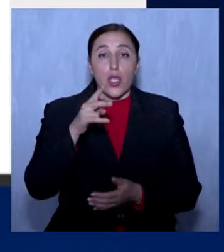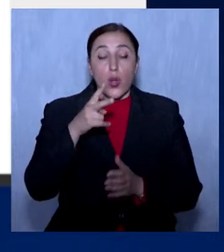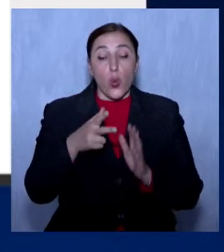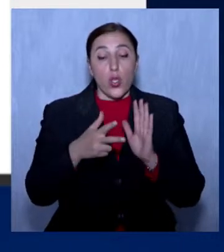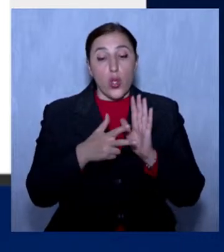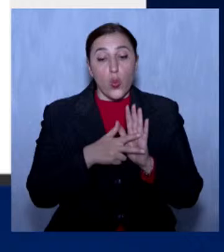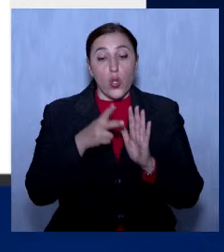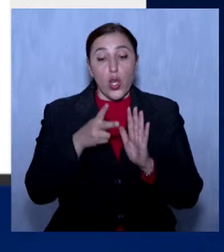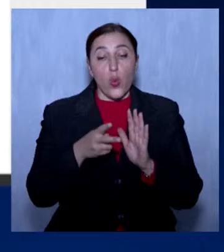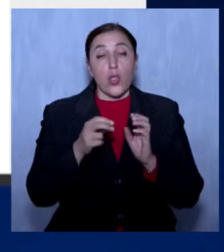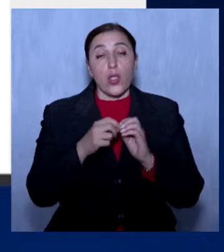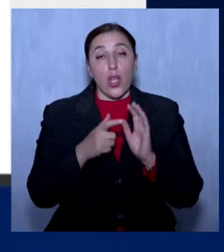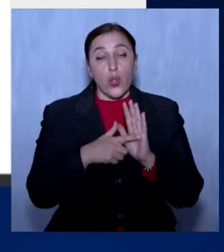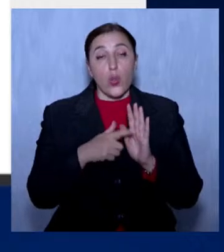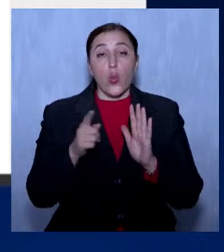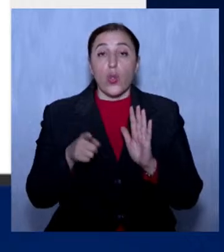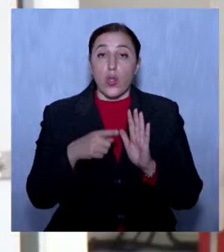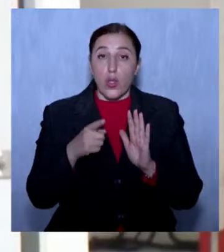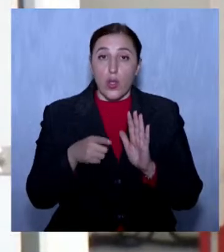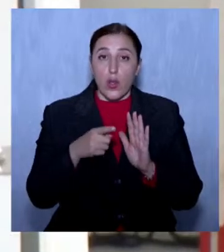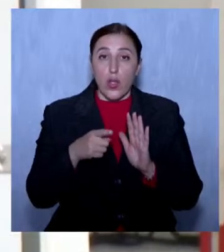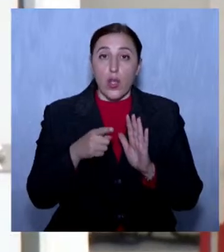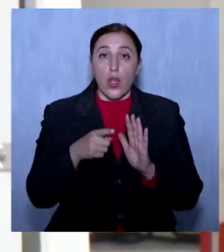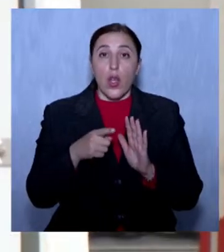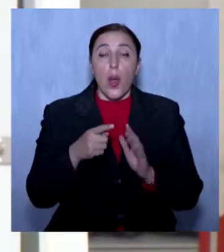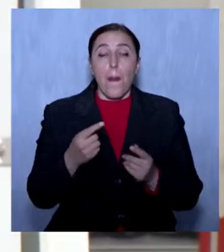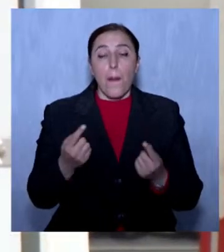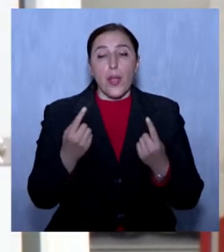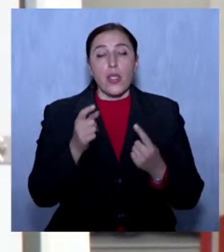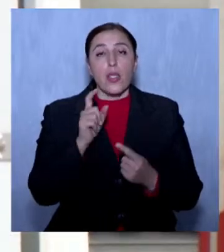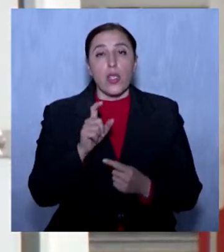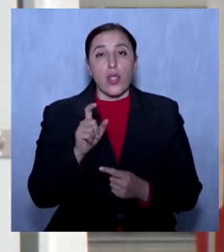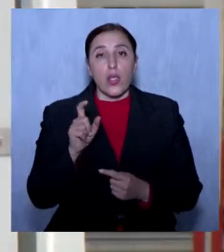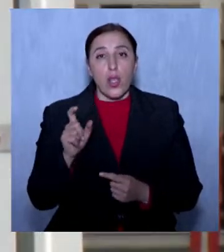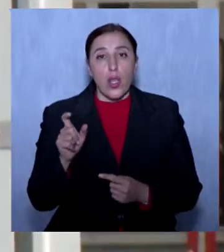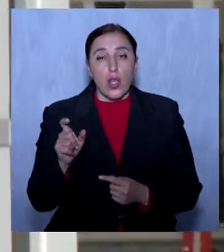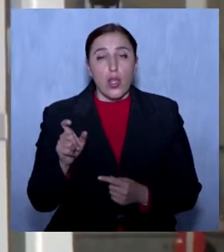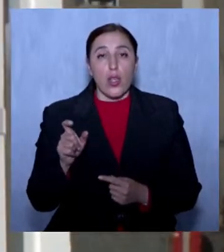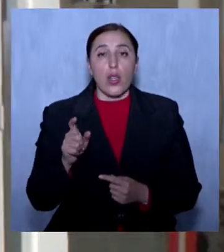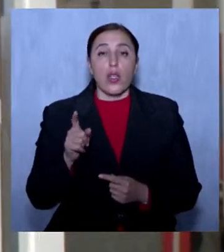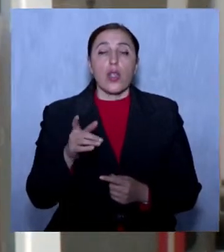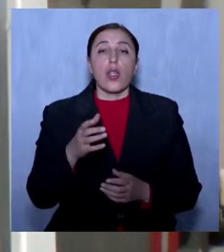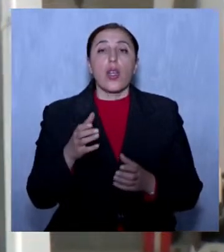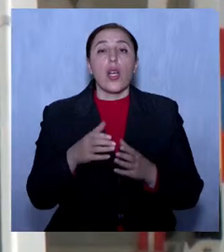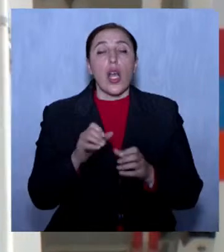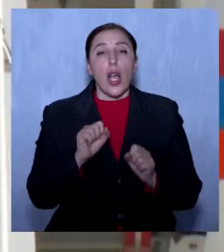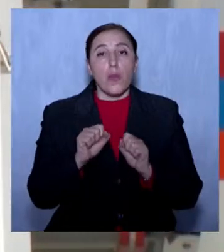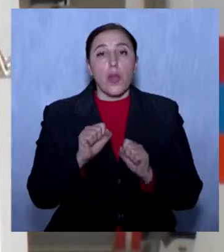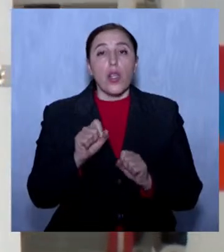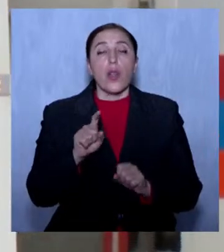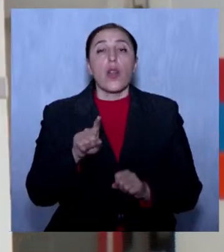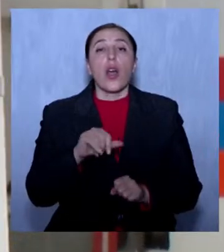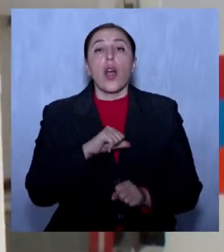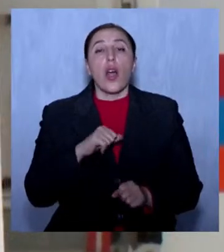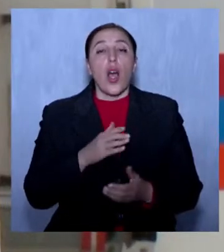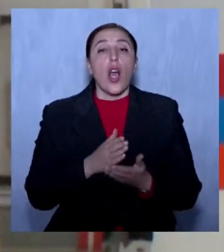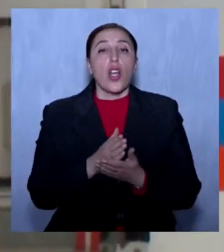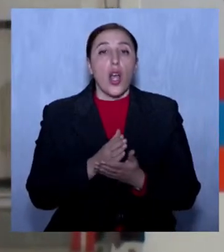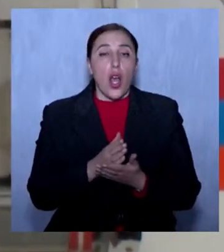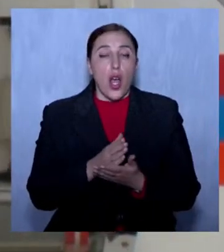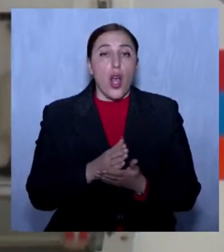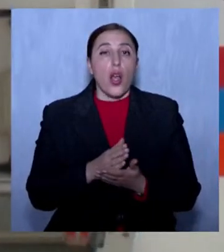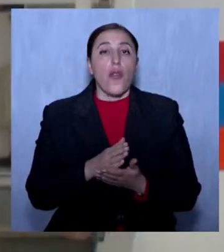2008-ից 2017 թվականների ընթացքում բարձրաստիճան պաշտոնատար անձանց կազմակերպմամբ շահագործվել և